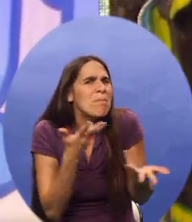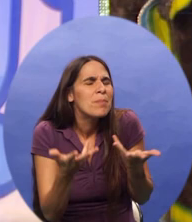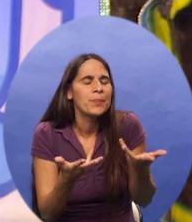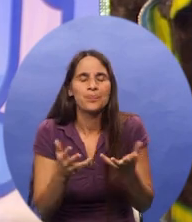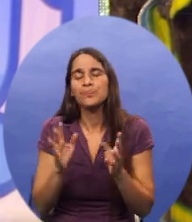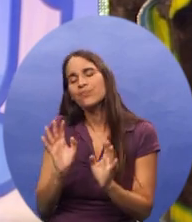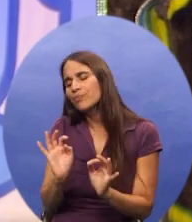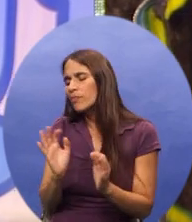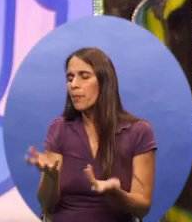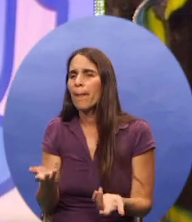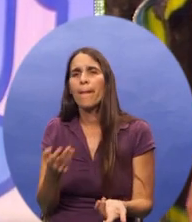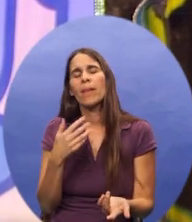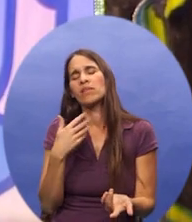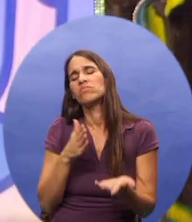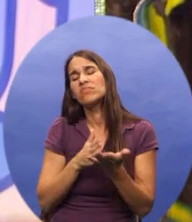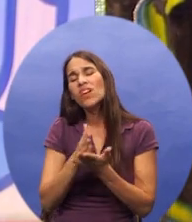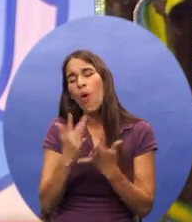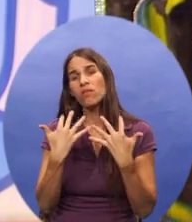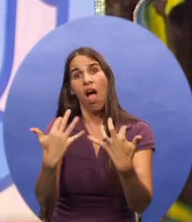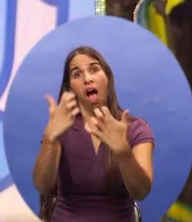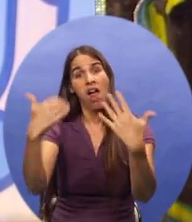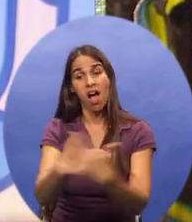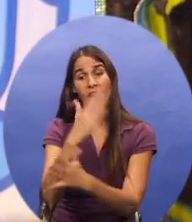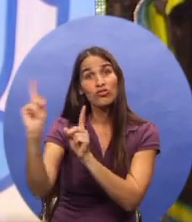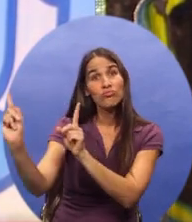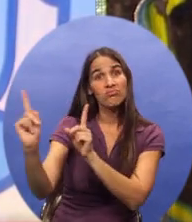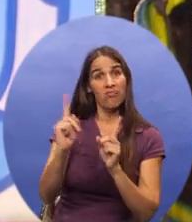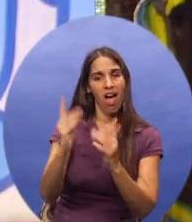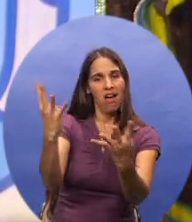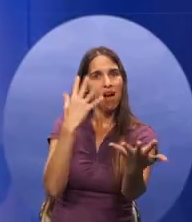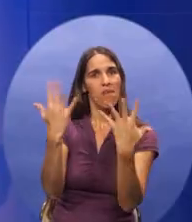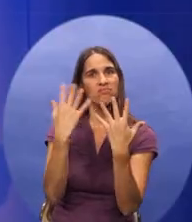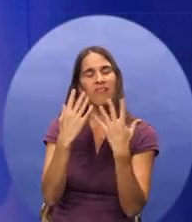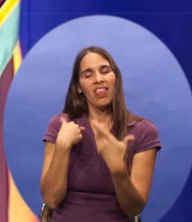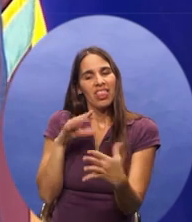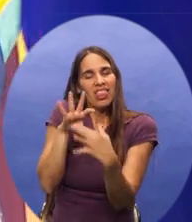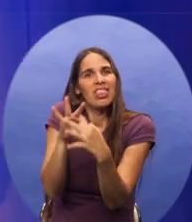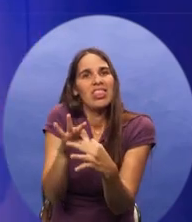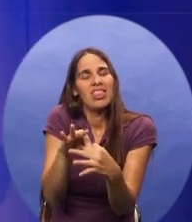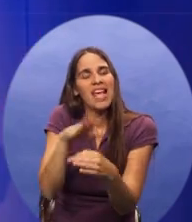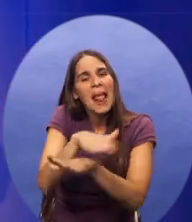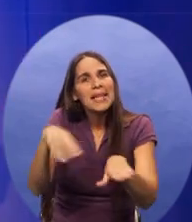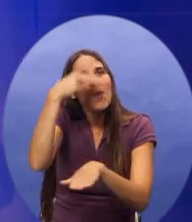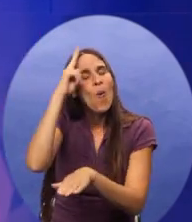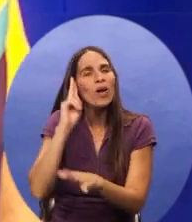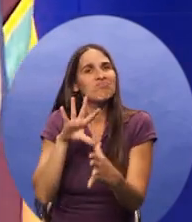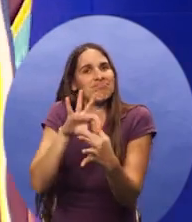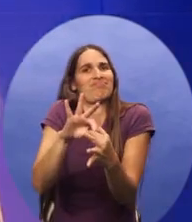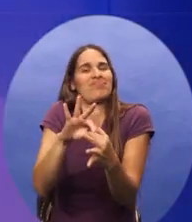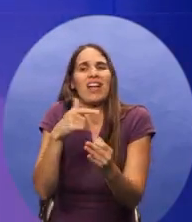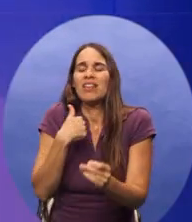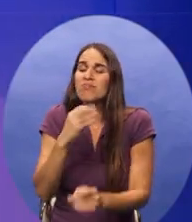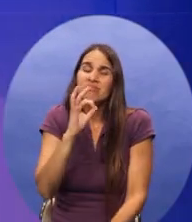למי ומה? פשוט, בכל פעם כשמגיע קהל חדש, אני נקשר אליו, לילדים, להורים,